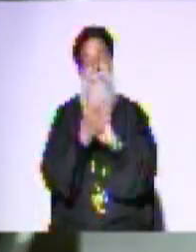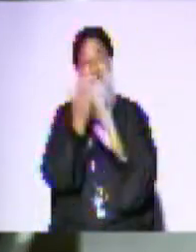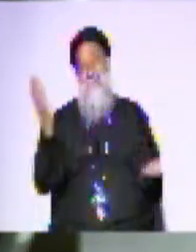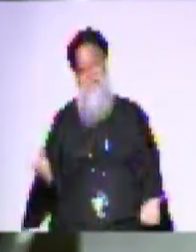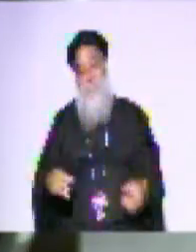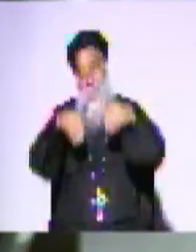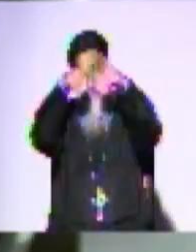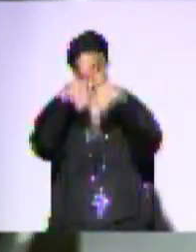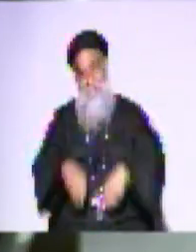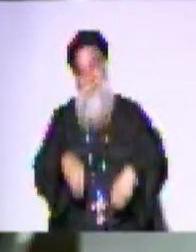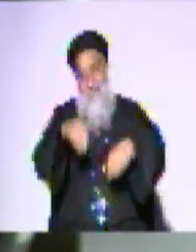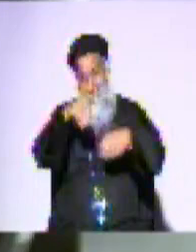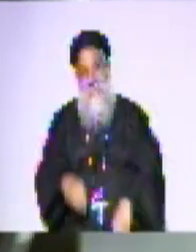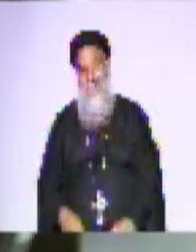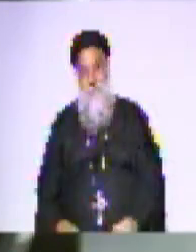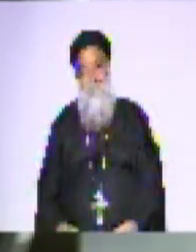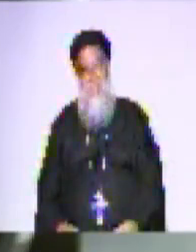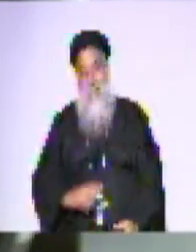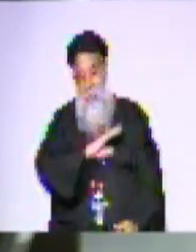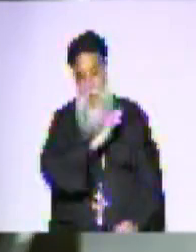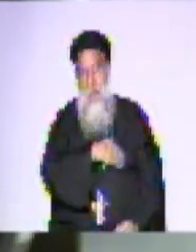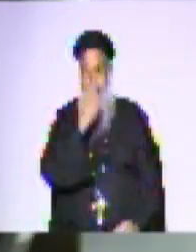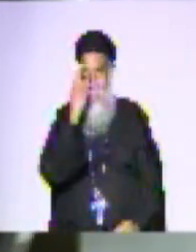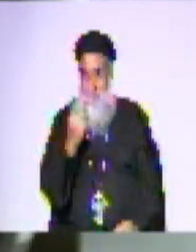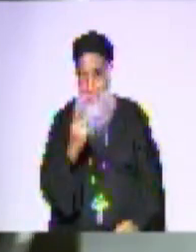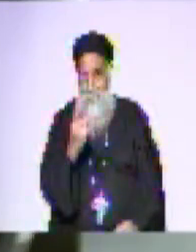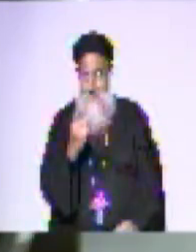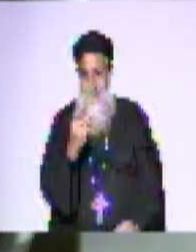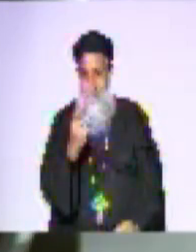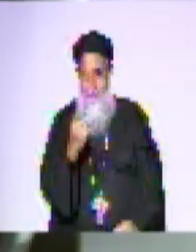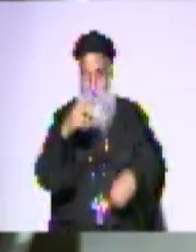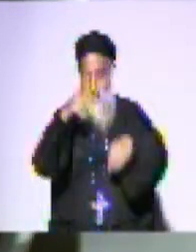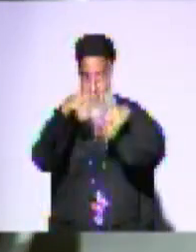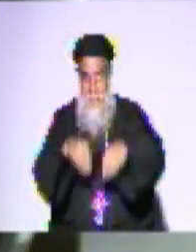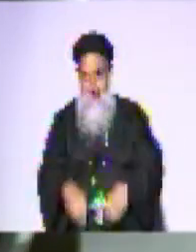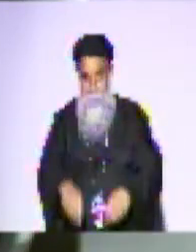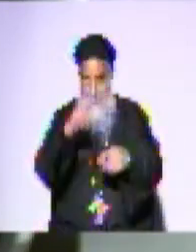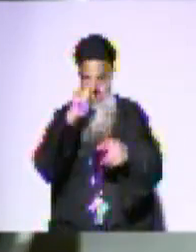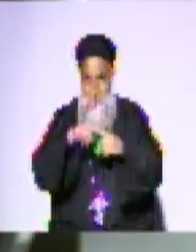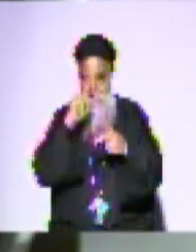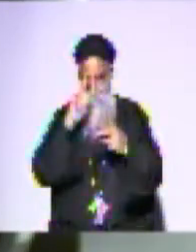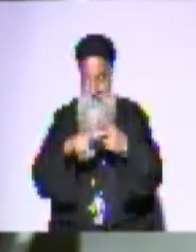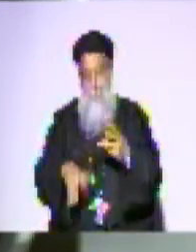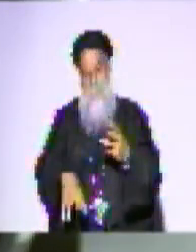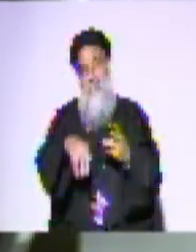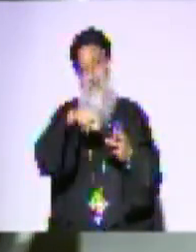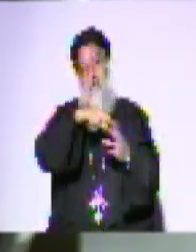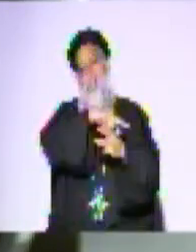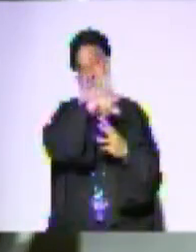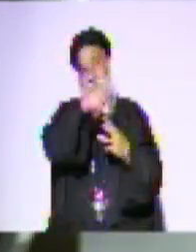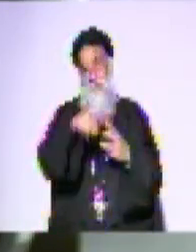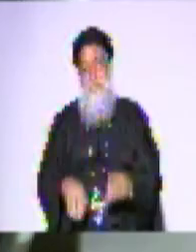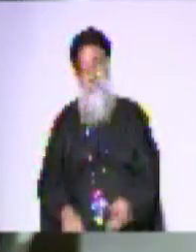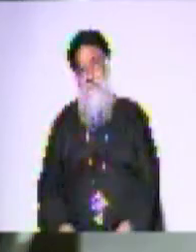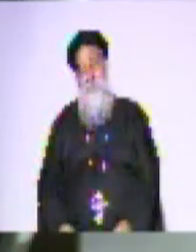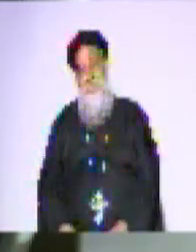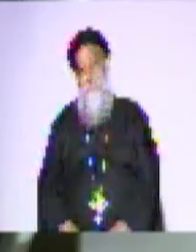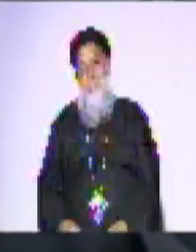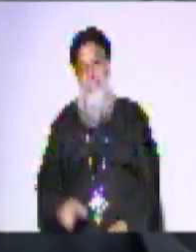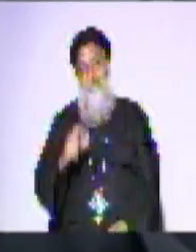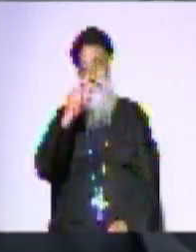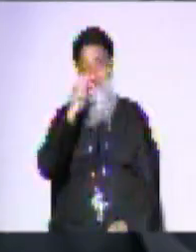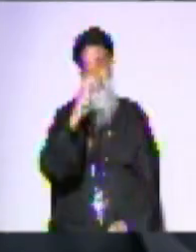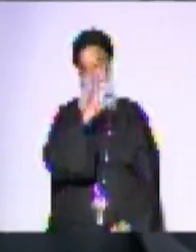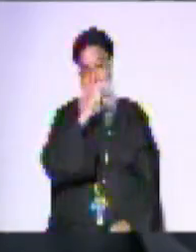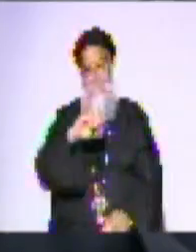بالمعمودية عشان كده قال من آمن واعتمد خلص ومن لم يؤمن يدن آيات كتيرة قوي